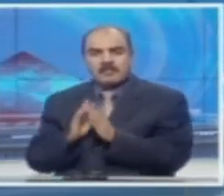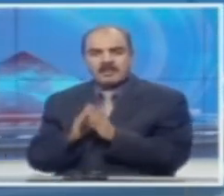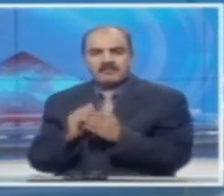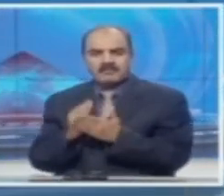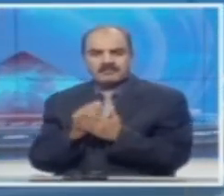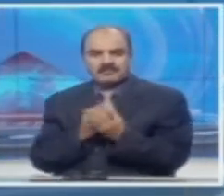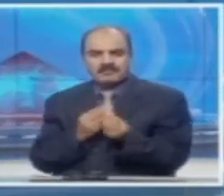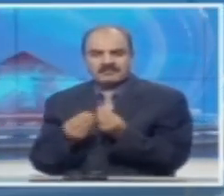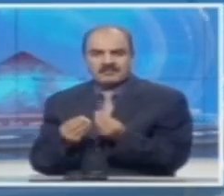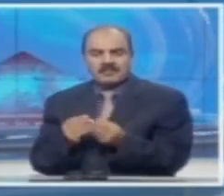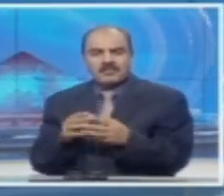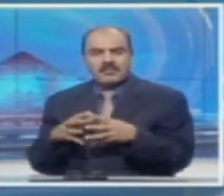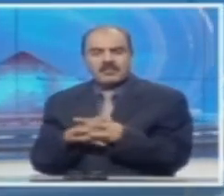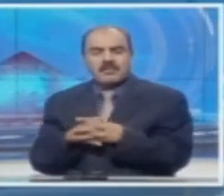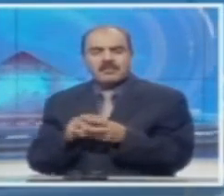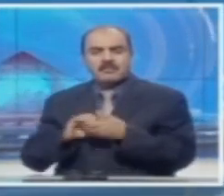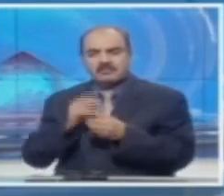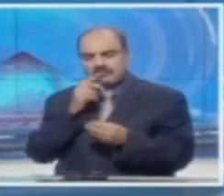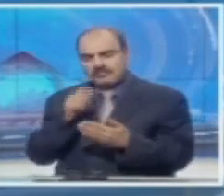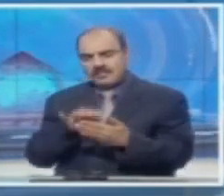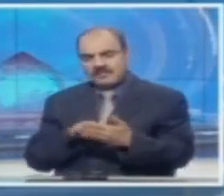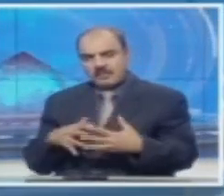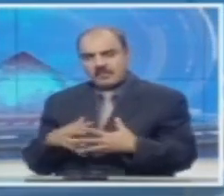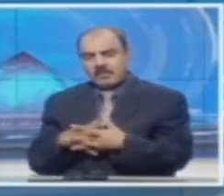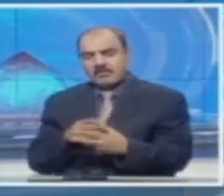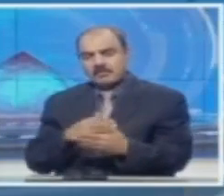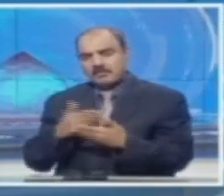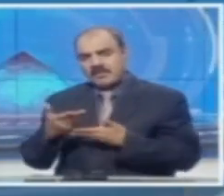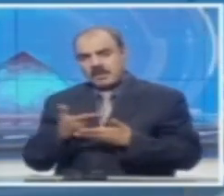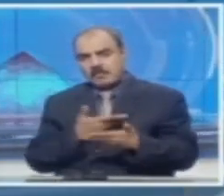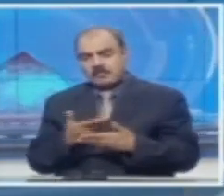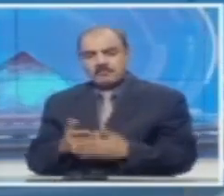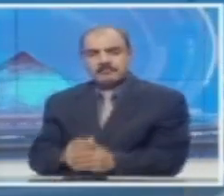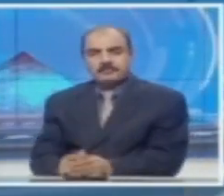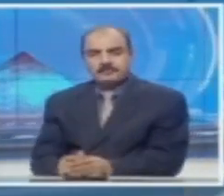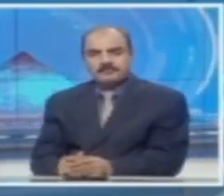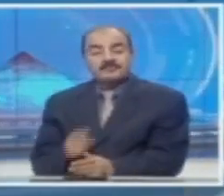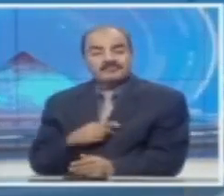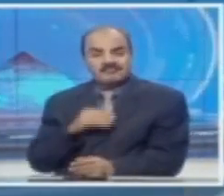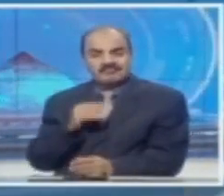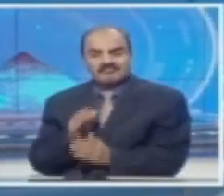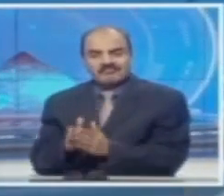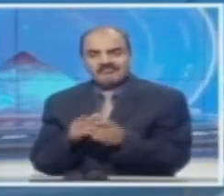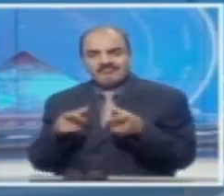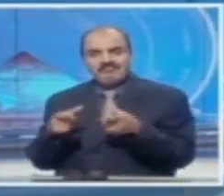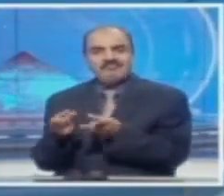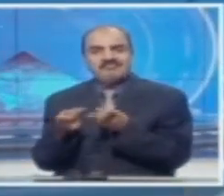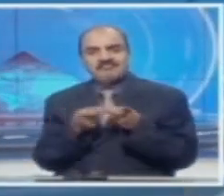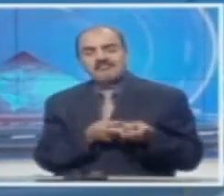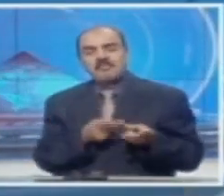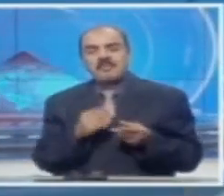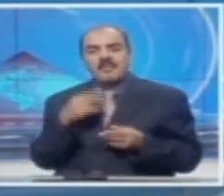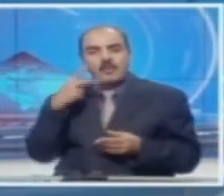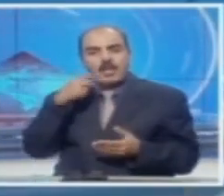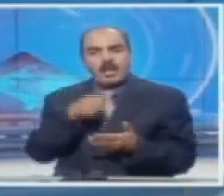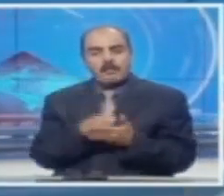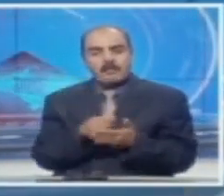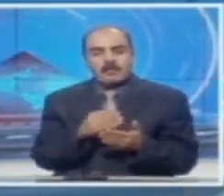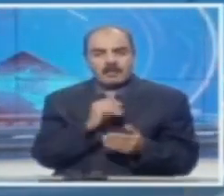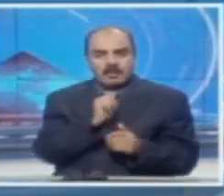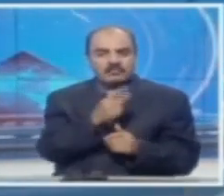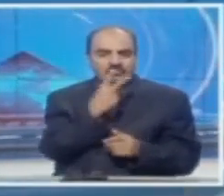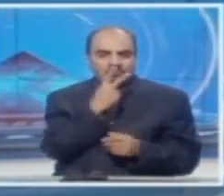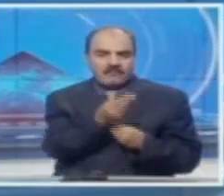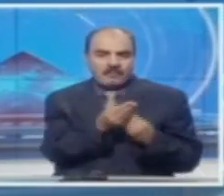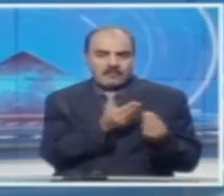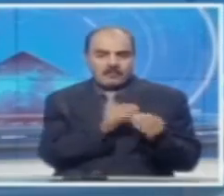التنمية المحلية، وقع على مذكرة تفاهم بين البلدين. يأتي ذلك على هامش زيارة وزير التنمية المحلية إلى كوريا